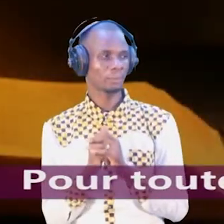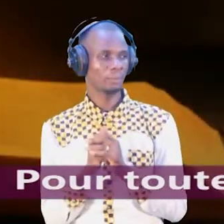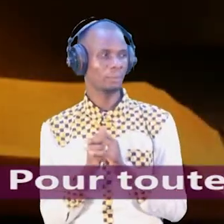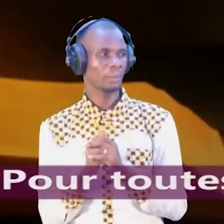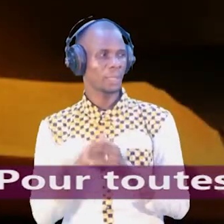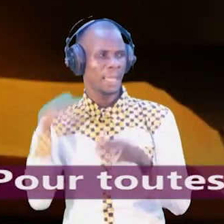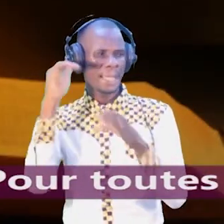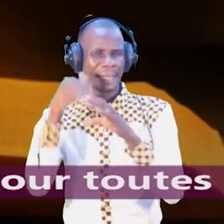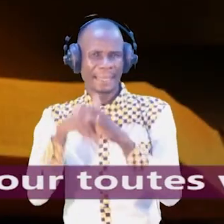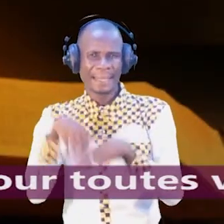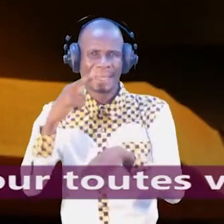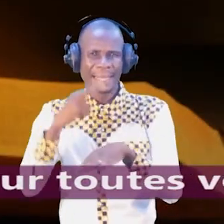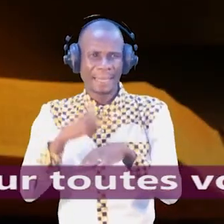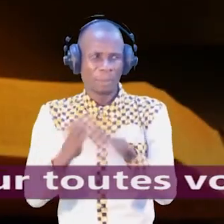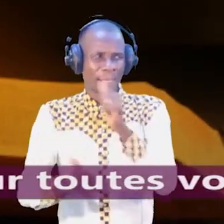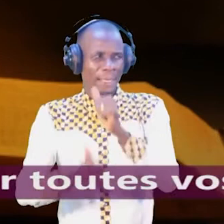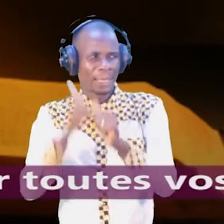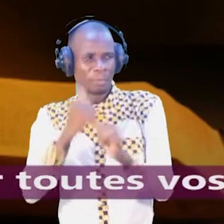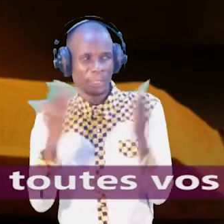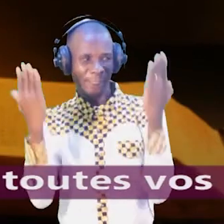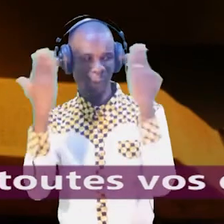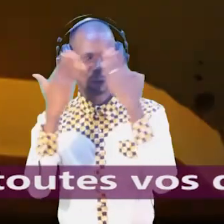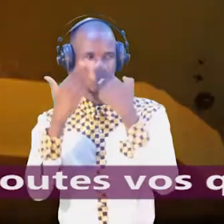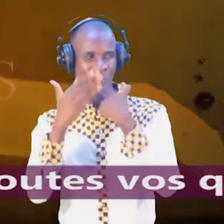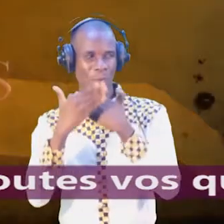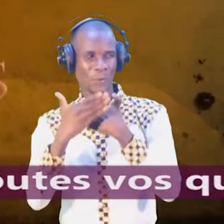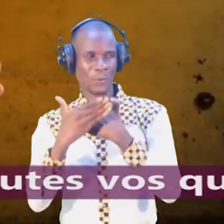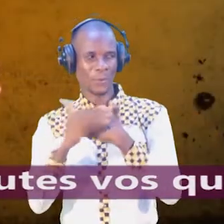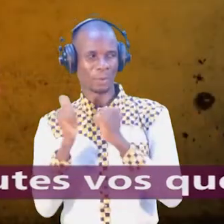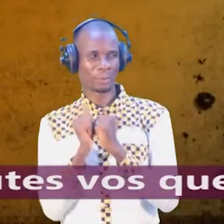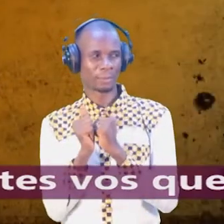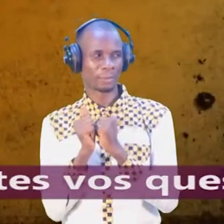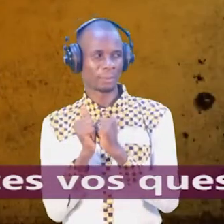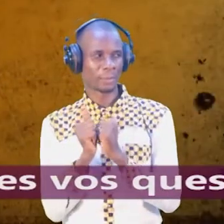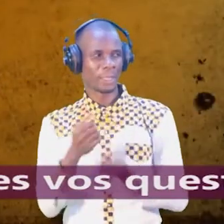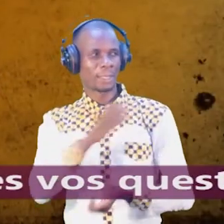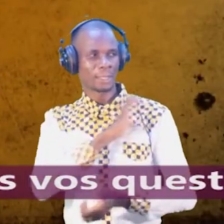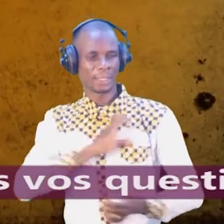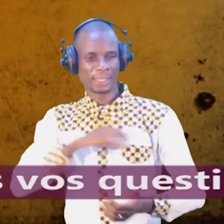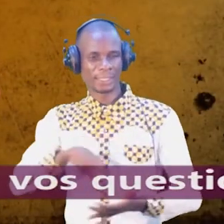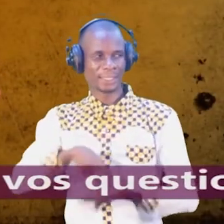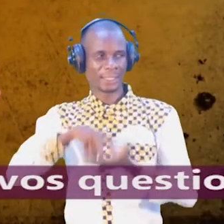Atako amona ni lokola azali mosika na yo, yeba ete yazali elongo na yo.